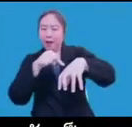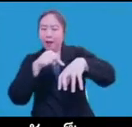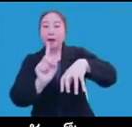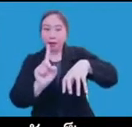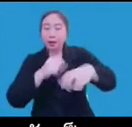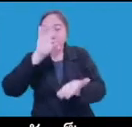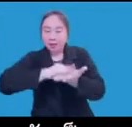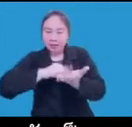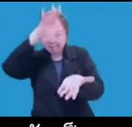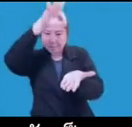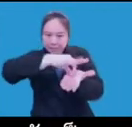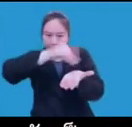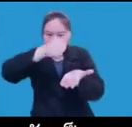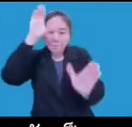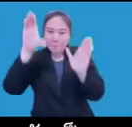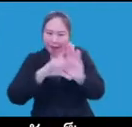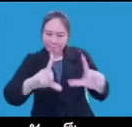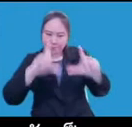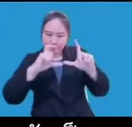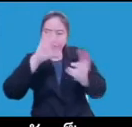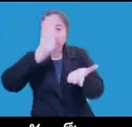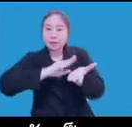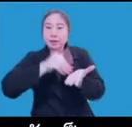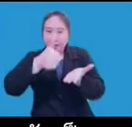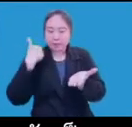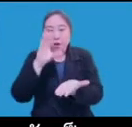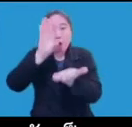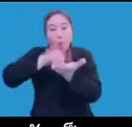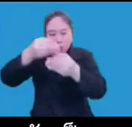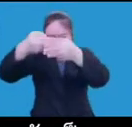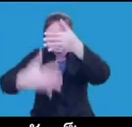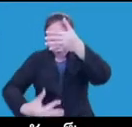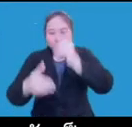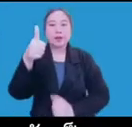ถบันทึกพิกัดได้นะครับบันทึกรูปภาพได้นะครับทำให้มีข้อมูลเพิ่มขึ้นจากท้